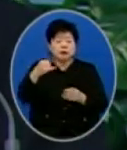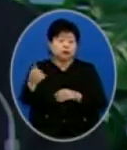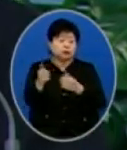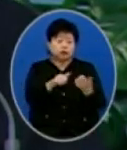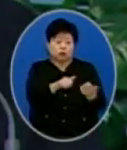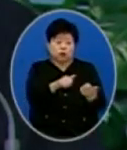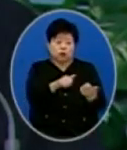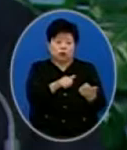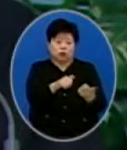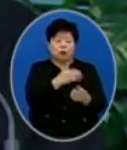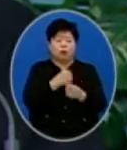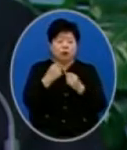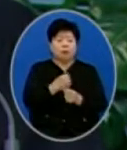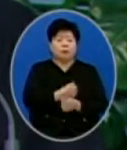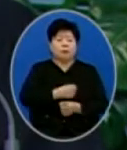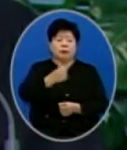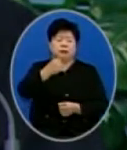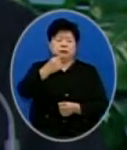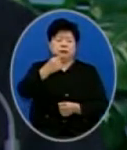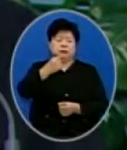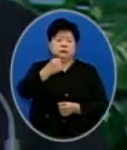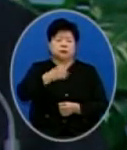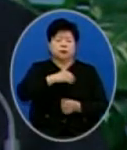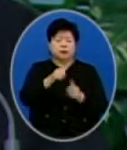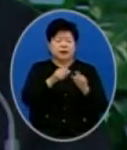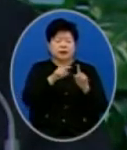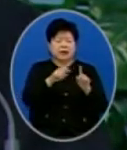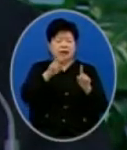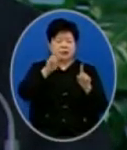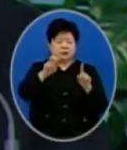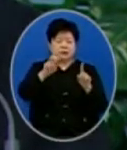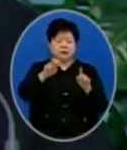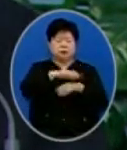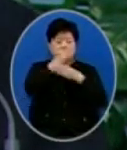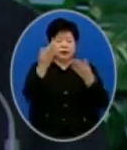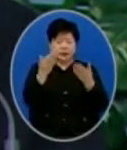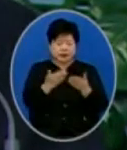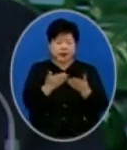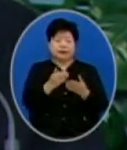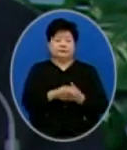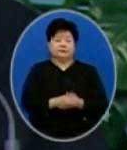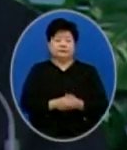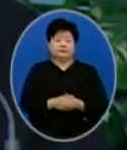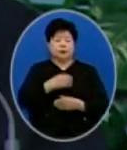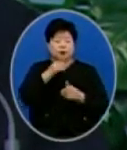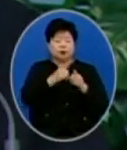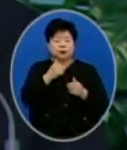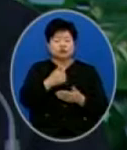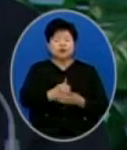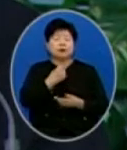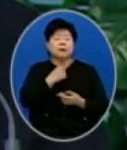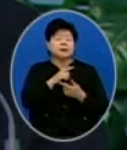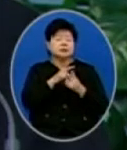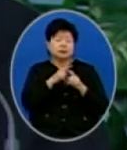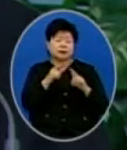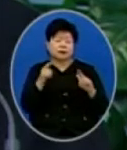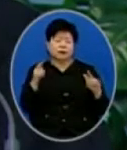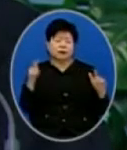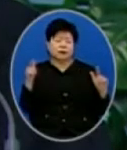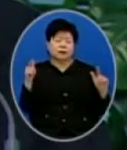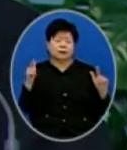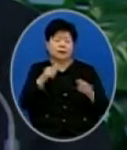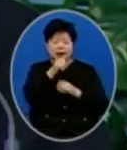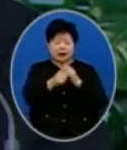잔을 잃고 건강까지 잃었는데도 욥기 1장 2절에이 모든 일에 욥이 범죄하지 아니하고